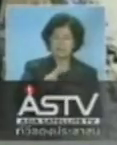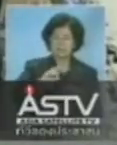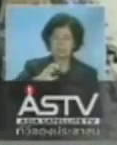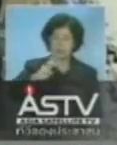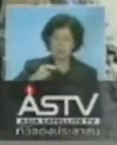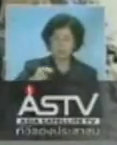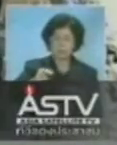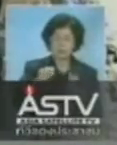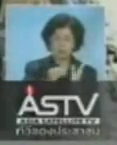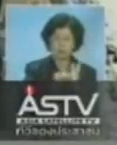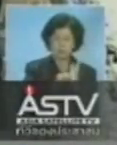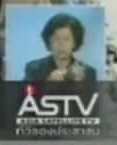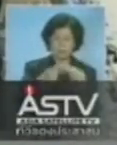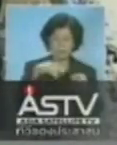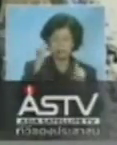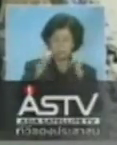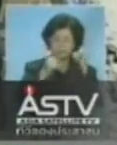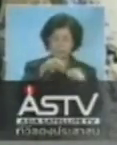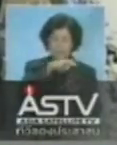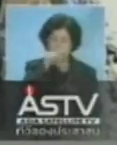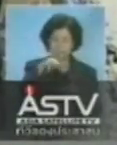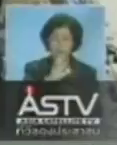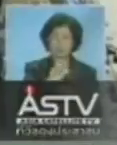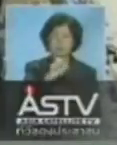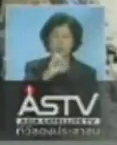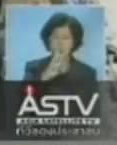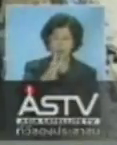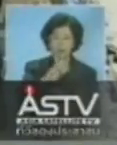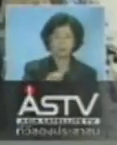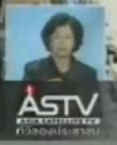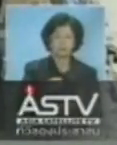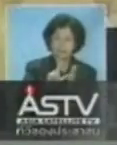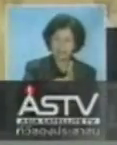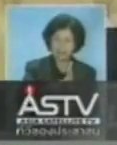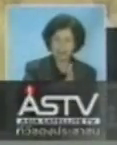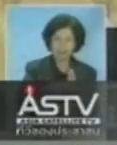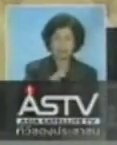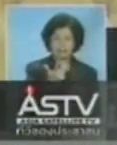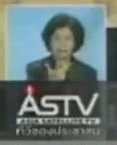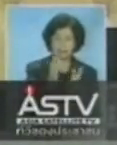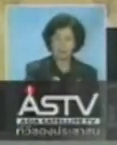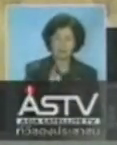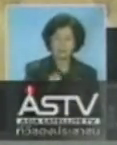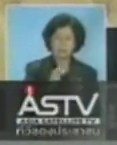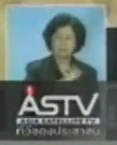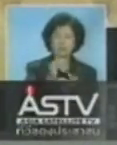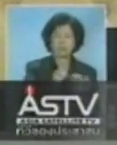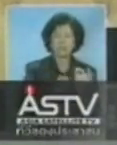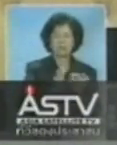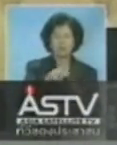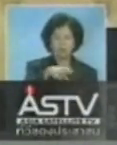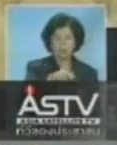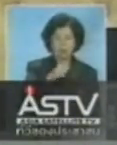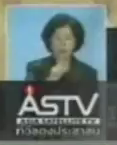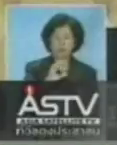านวุฒิสภาทำหน้าที่ประธานในที่ประชุมโดยมีวาระเรื่องด่วนเพื่อดำเนินกระบวนการถอดถอนนายแพทย์สุรพงษ์สืบวงลี